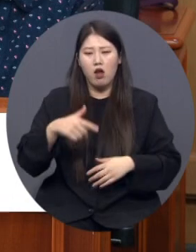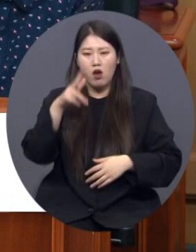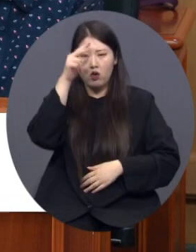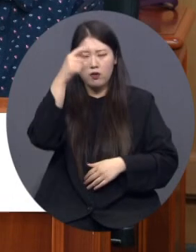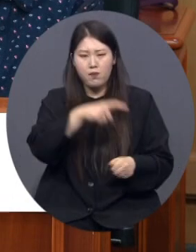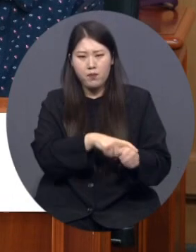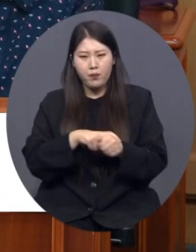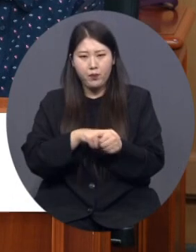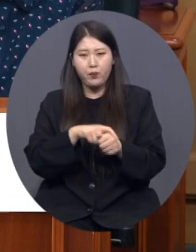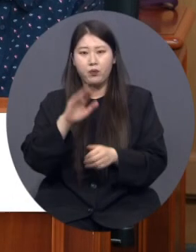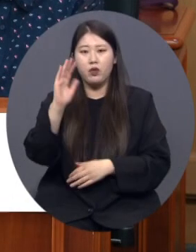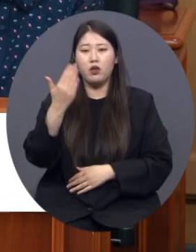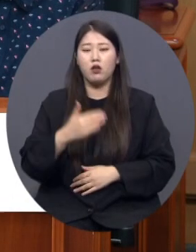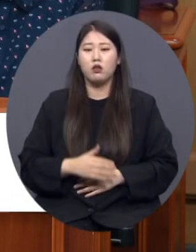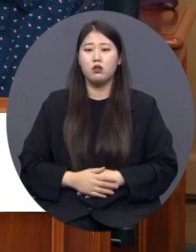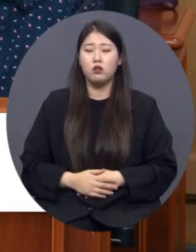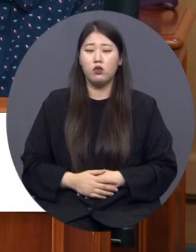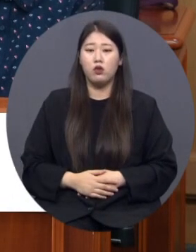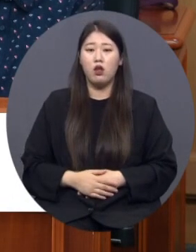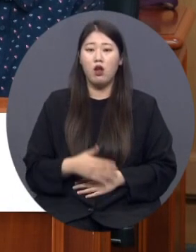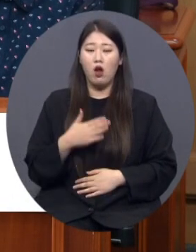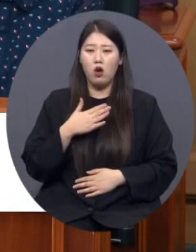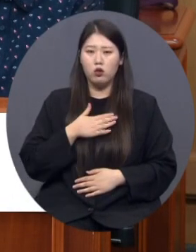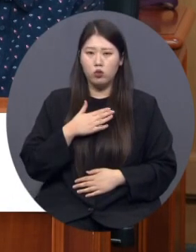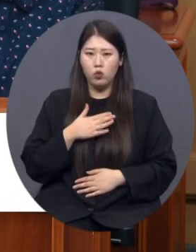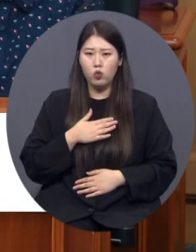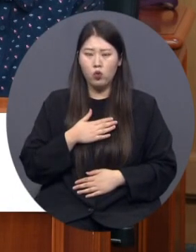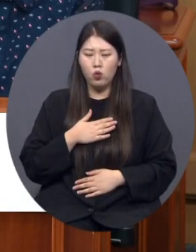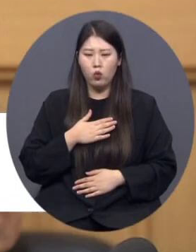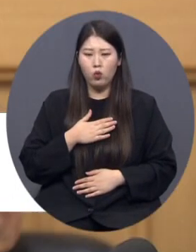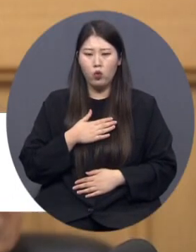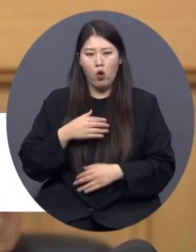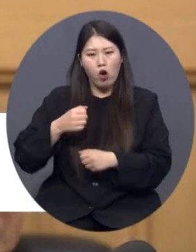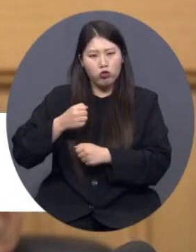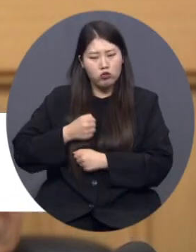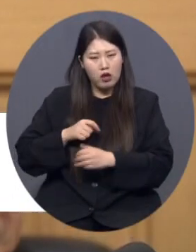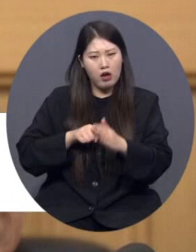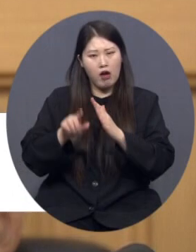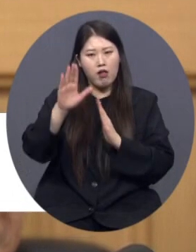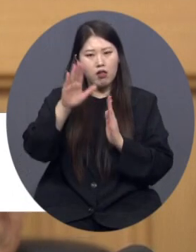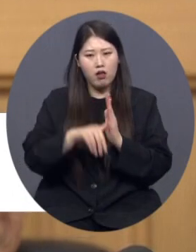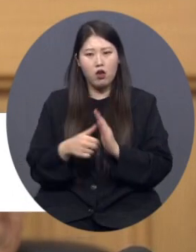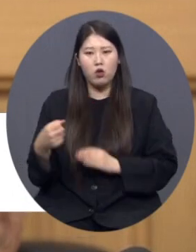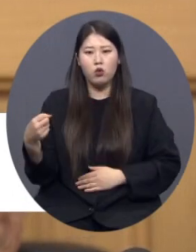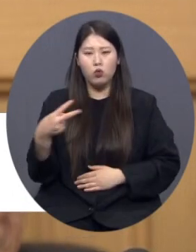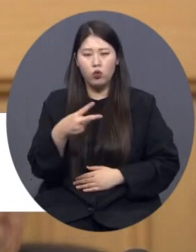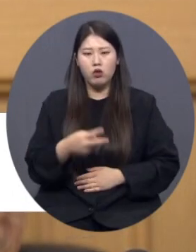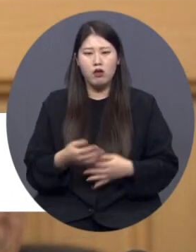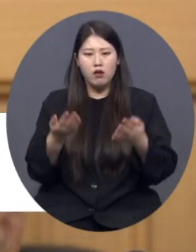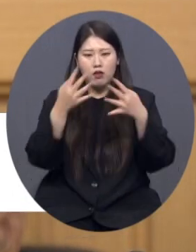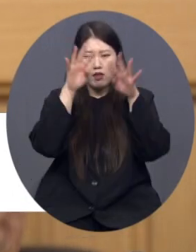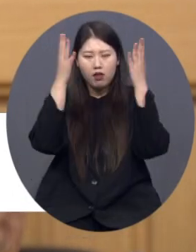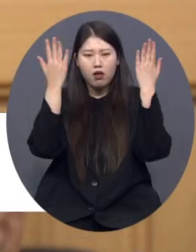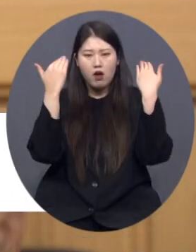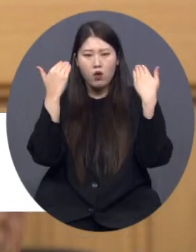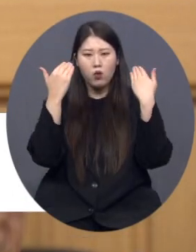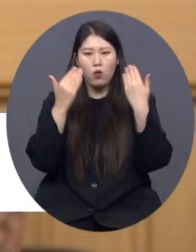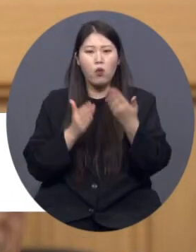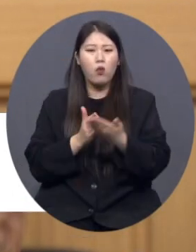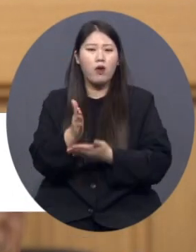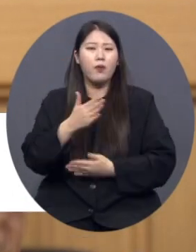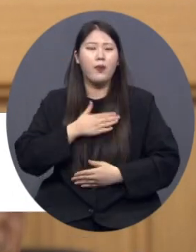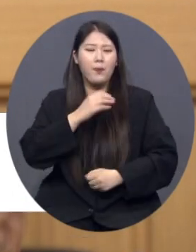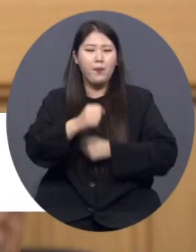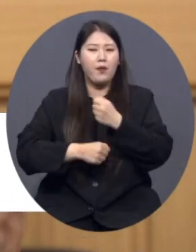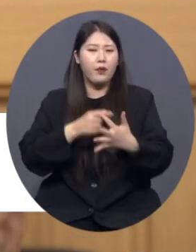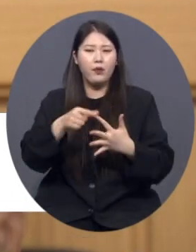저도 살면서 뭐 군대 갈 때나 뭐 대학 가려고 할때 과를 함부로 선택하지 못했습니다. 아버지 반대했습니다.